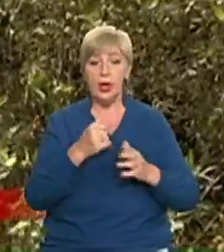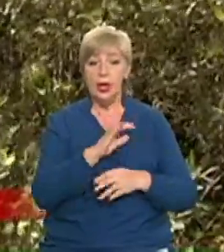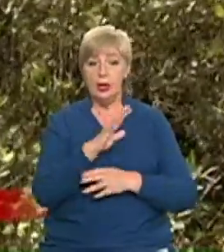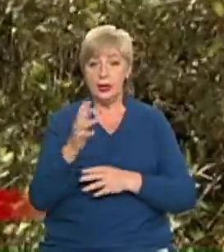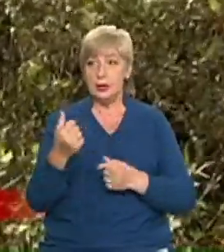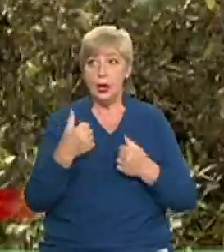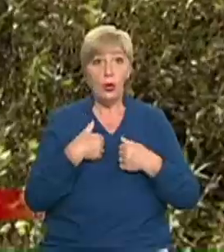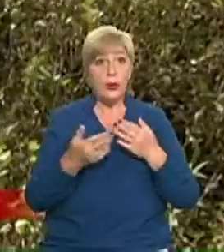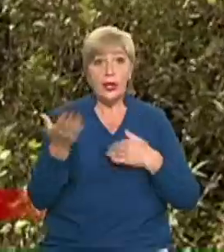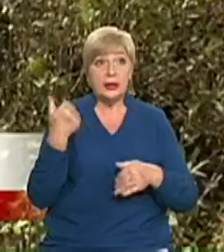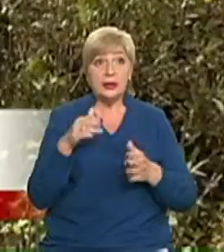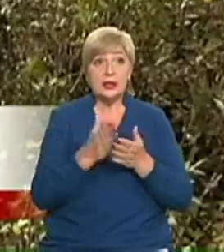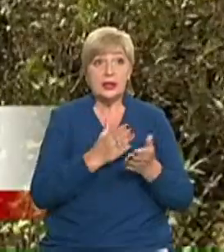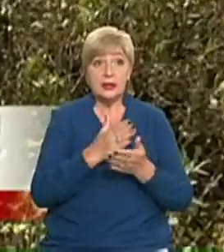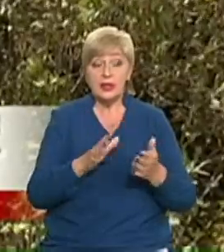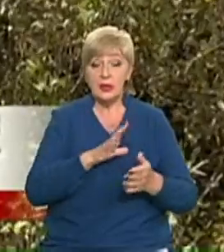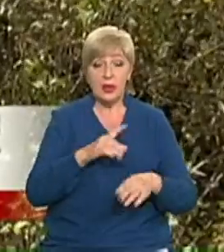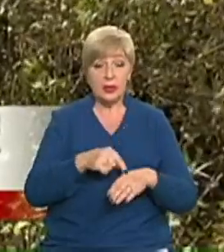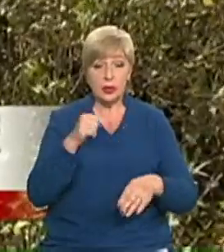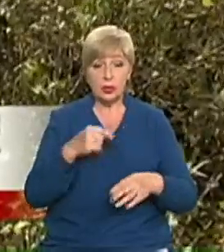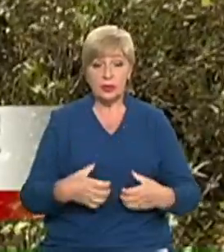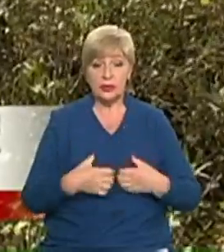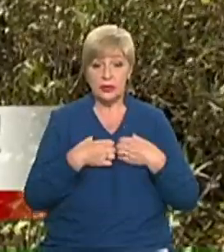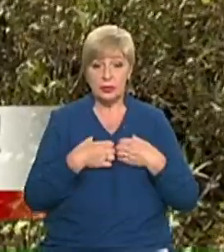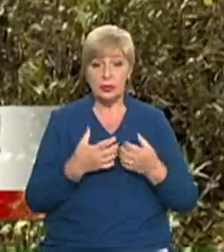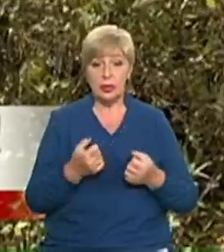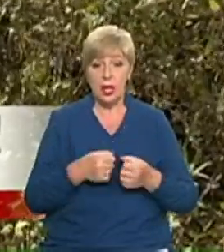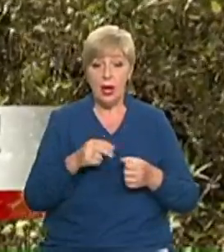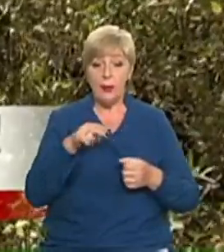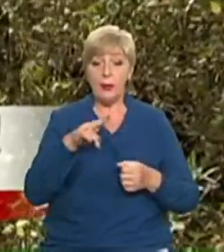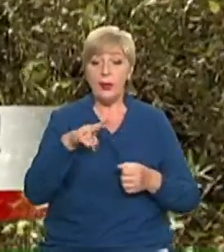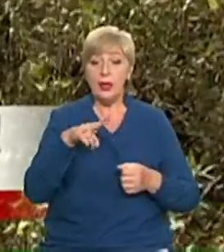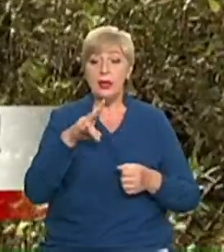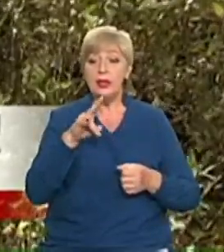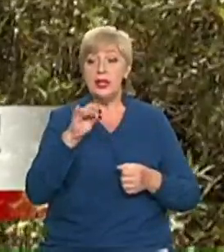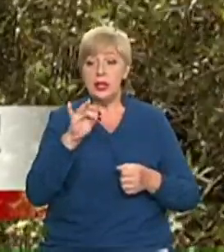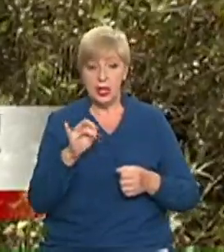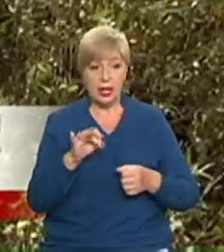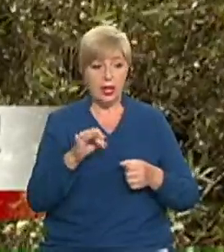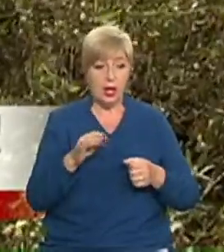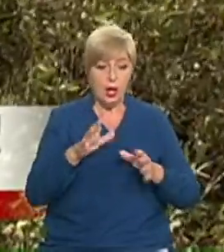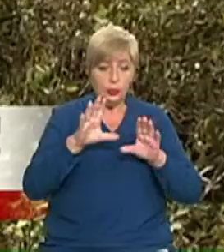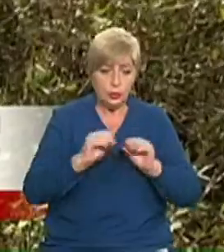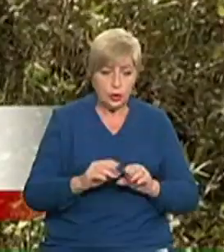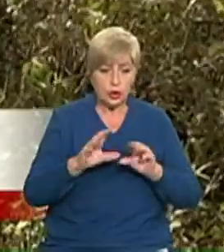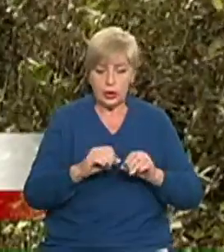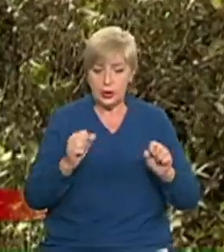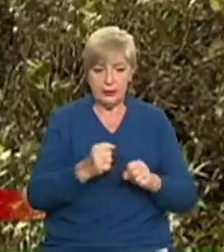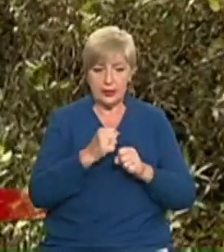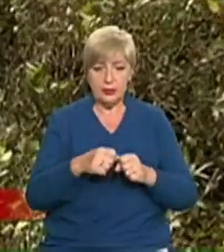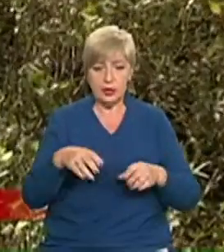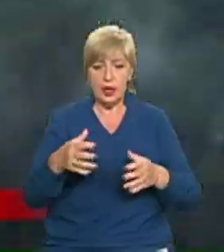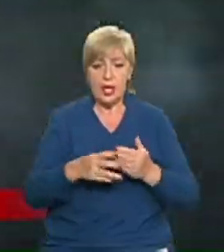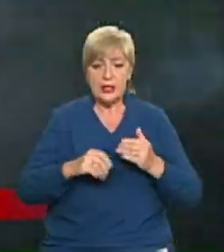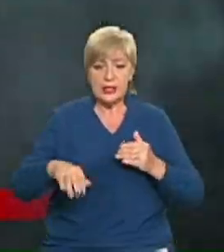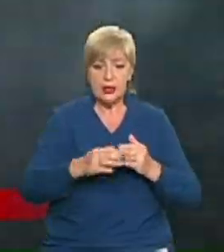тоді не було чувства страху. Вони намагалися потушити, але вони не тушились взагалі. Питались землею їх засипати, нічого взагалі